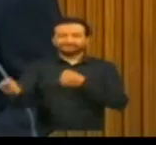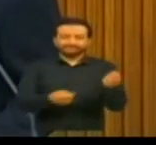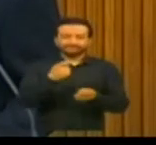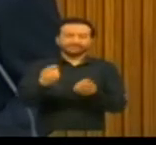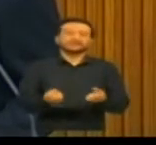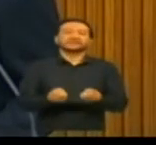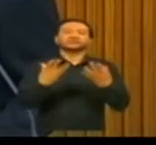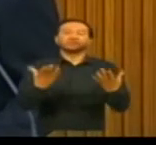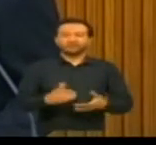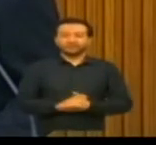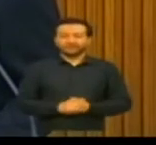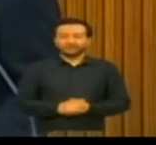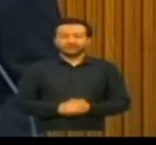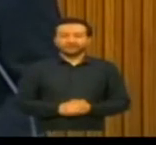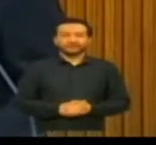vermiyor.